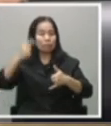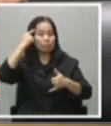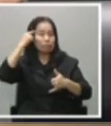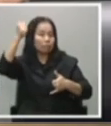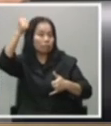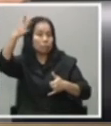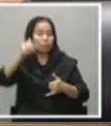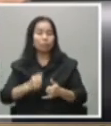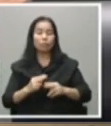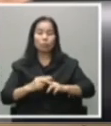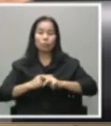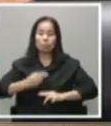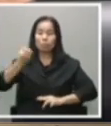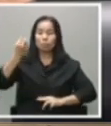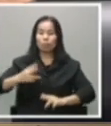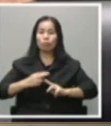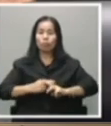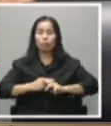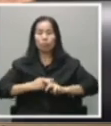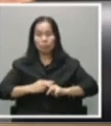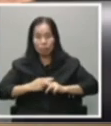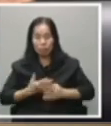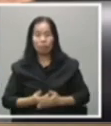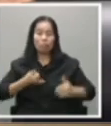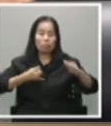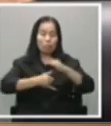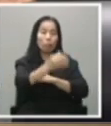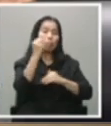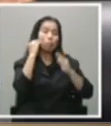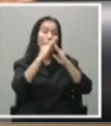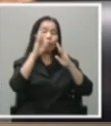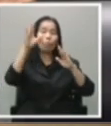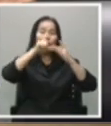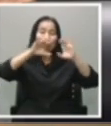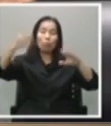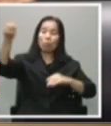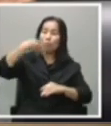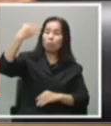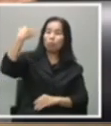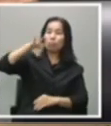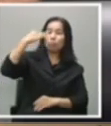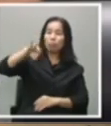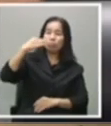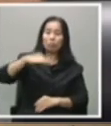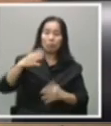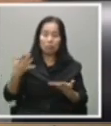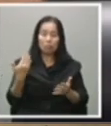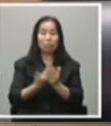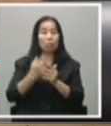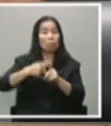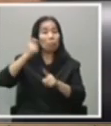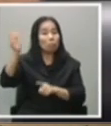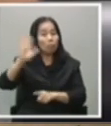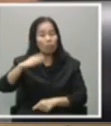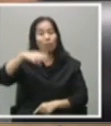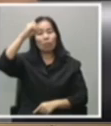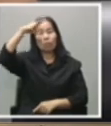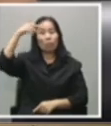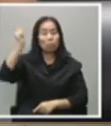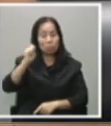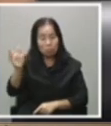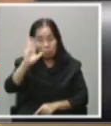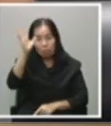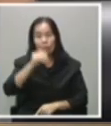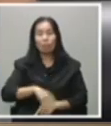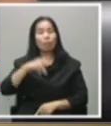ห็นประโยชน์ส่วนตนเข้าอยู่อาศัยในบ้านพักหลวงฟรีได้ไม่ต้องจ่ายค่าน้ำค่ากระแส